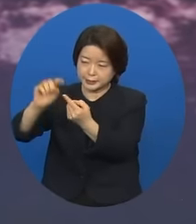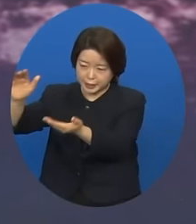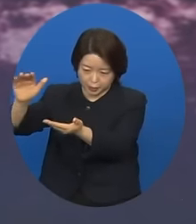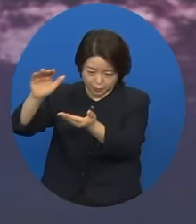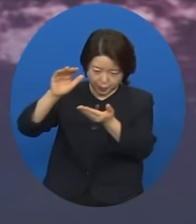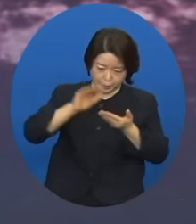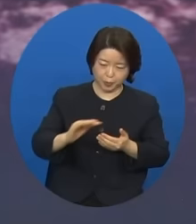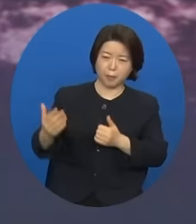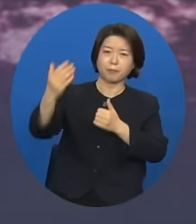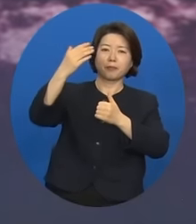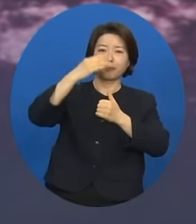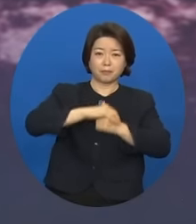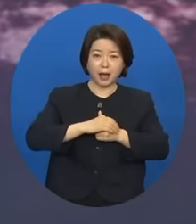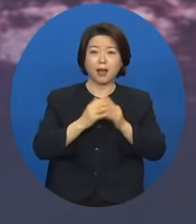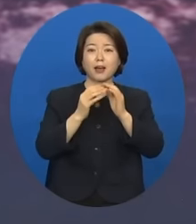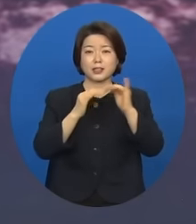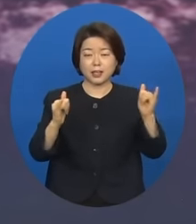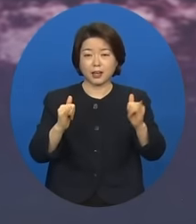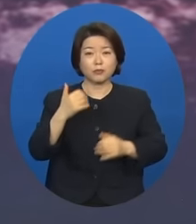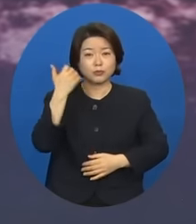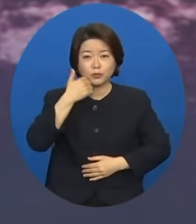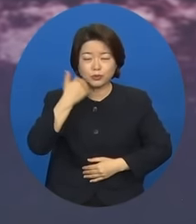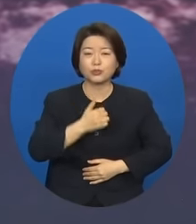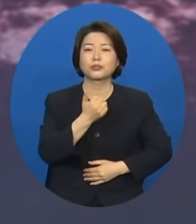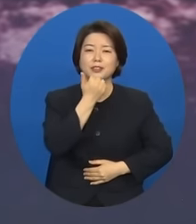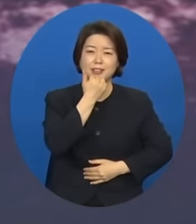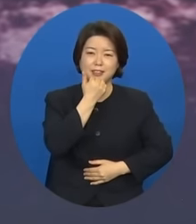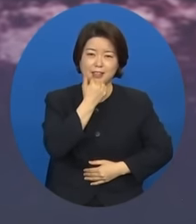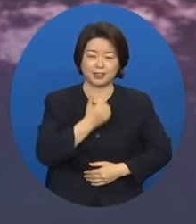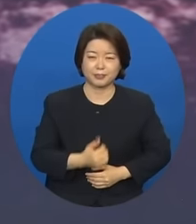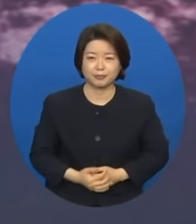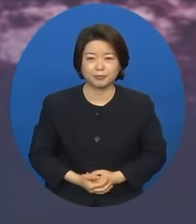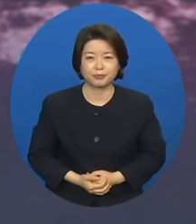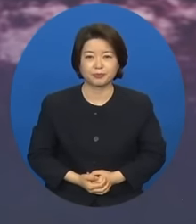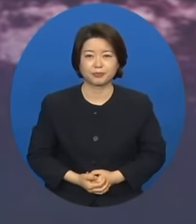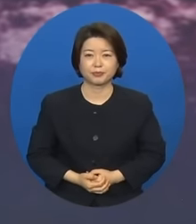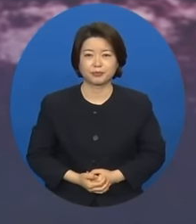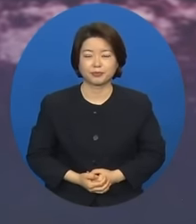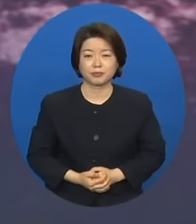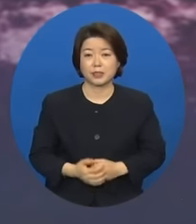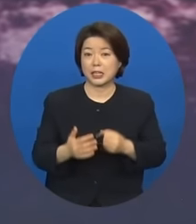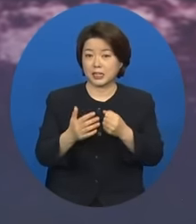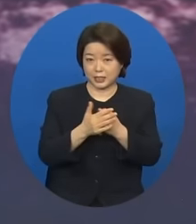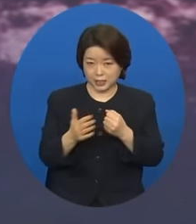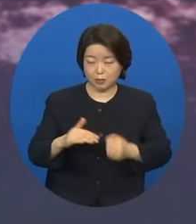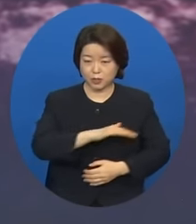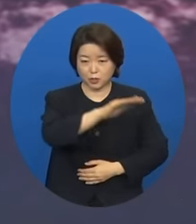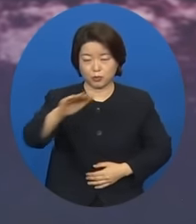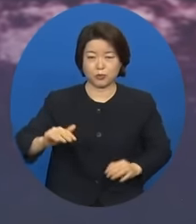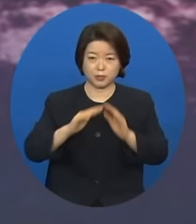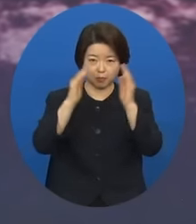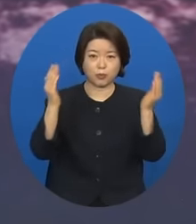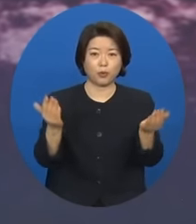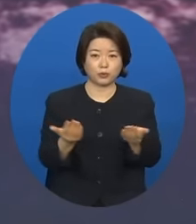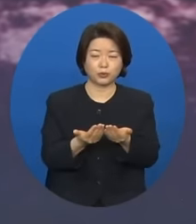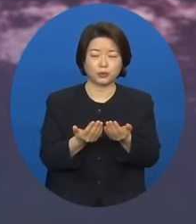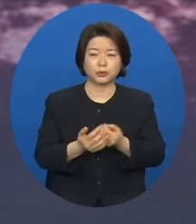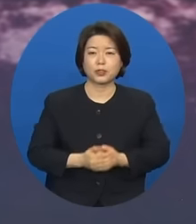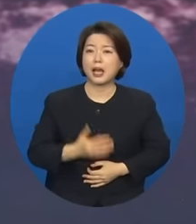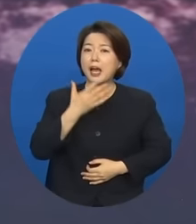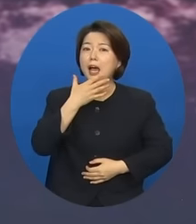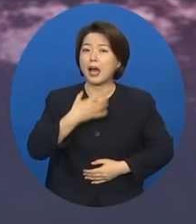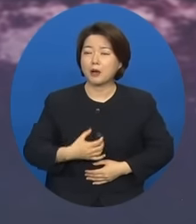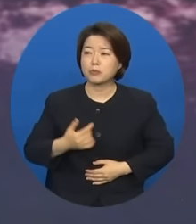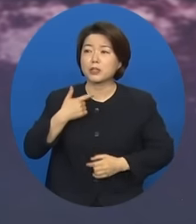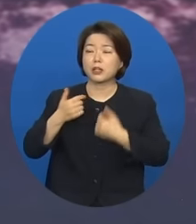상속인으로서 받을 수 있는 자가 바로 이삭이라는 것이죠 그래서 우리 모두에게는 아브라함의